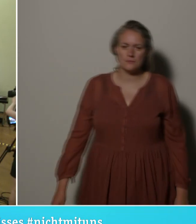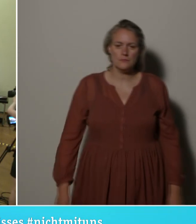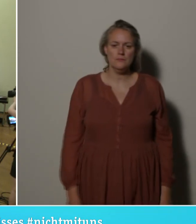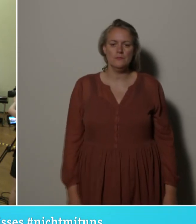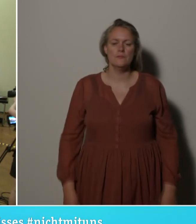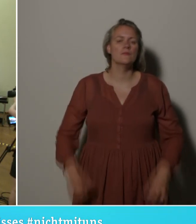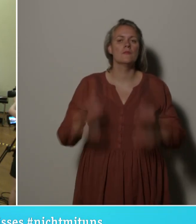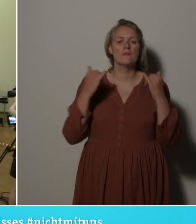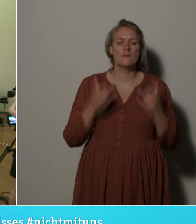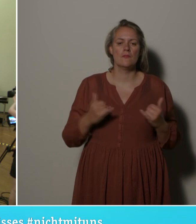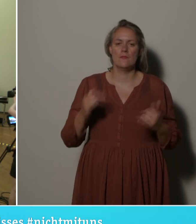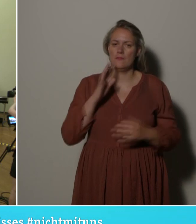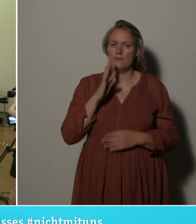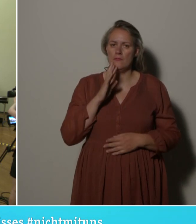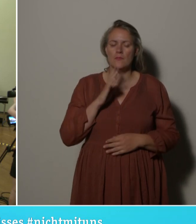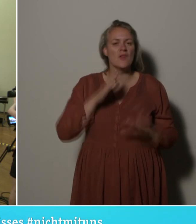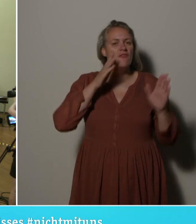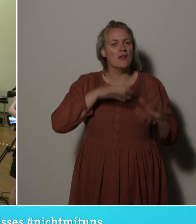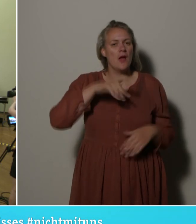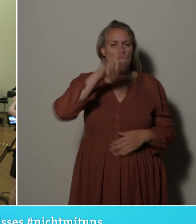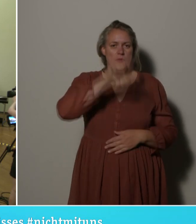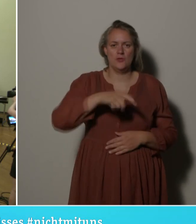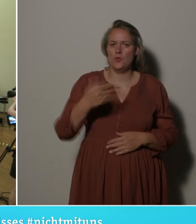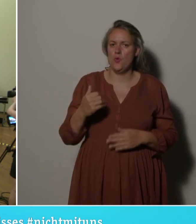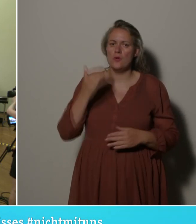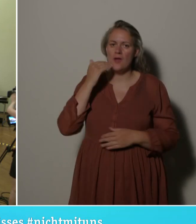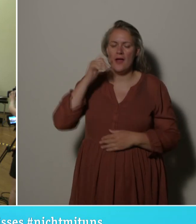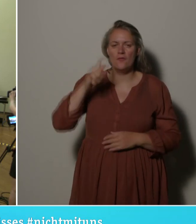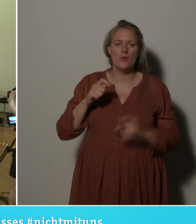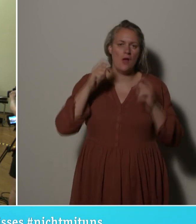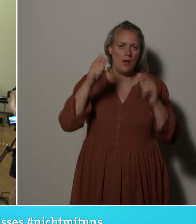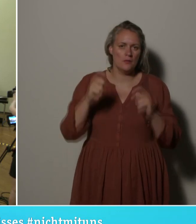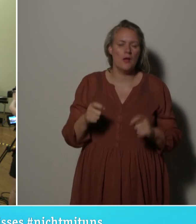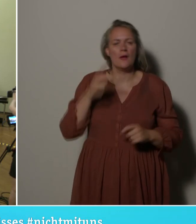die Vertrauensperson des Einwohnerantrages, Herr Krischek.